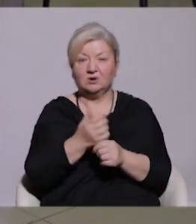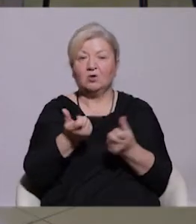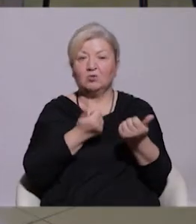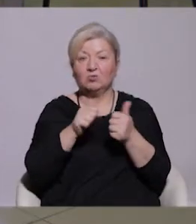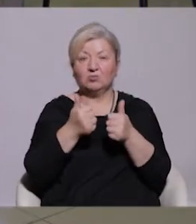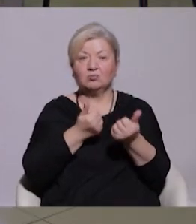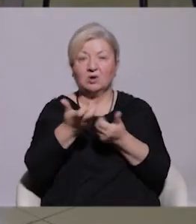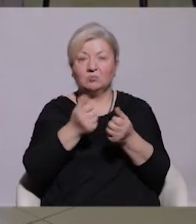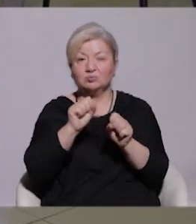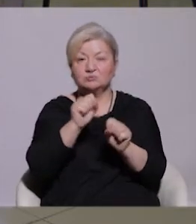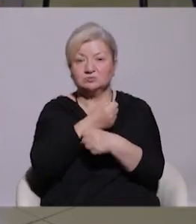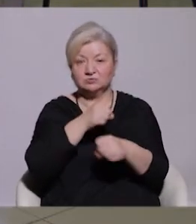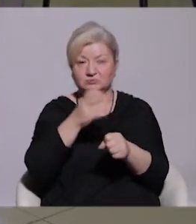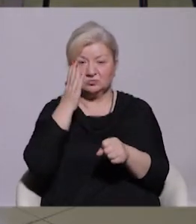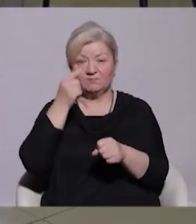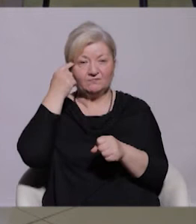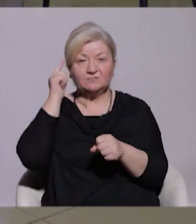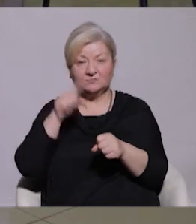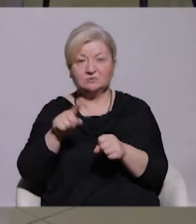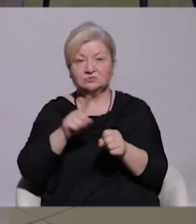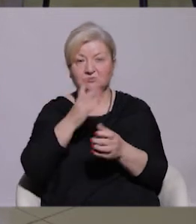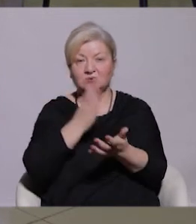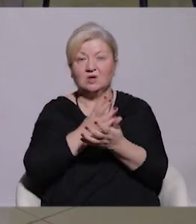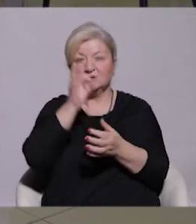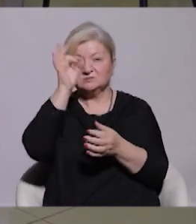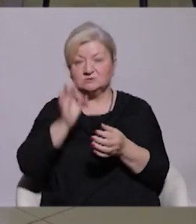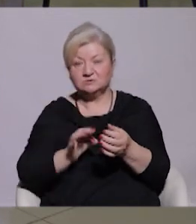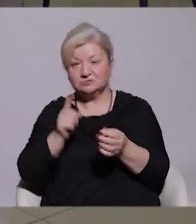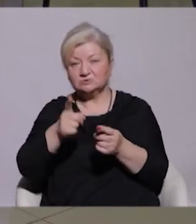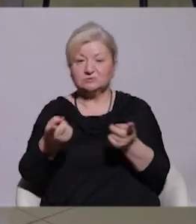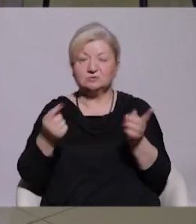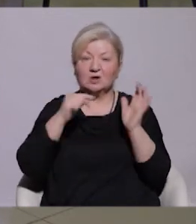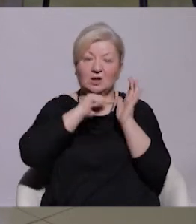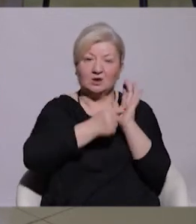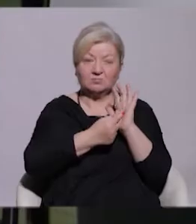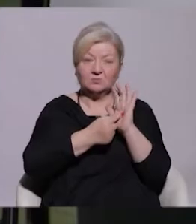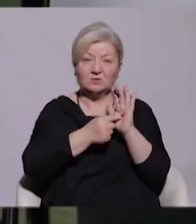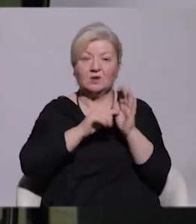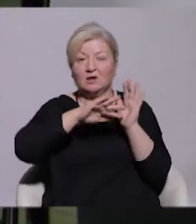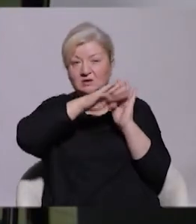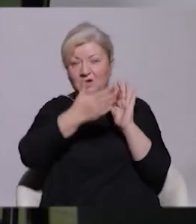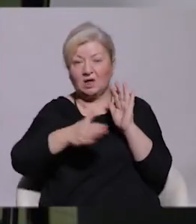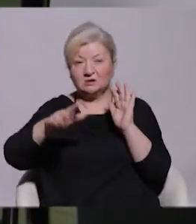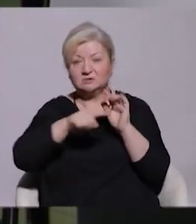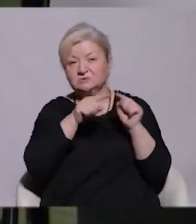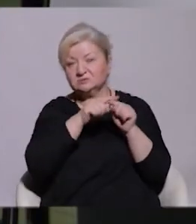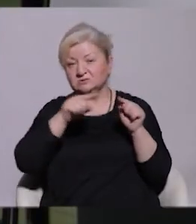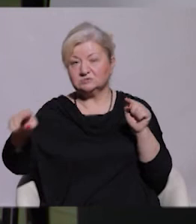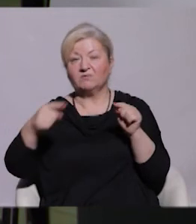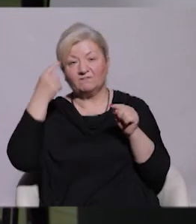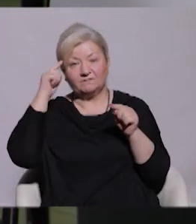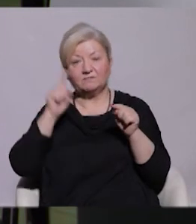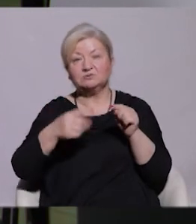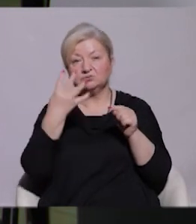გამოთვალოთ სიჩქარე? სიჩქარე ჩვენ ვიცით, რომ არის სიხშირე გამრავლებული ტალღის სიგრძეზე. ხო, სიგრძე ვიცით